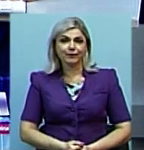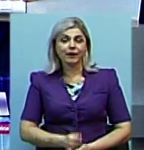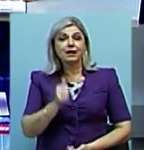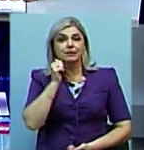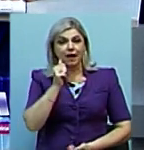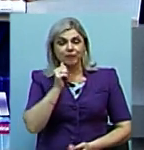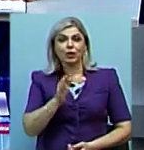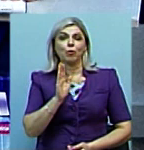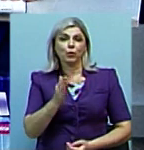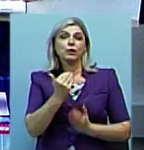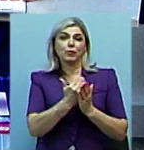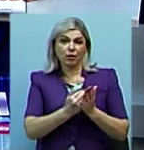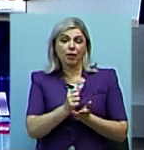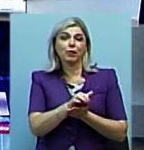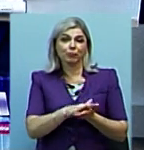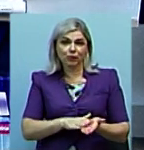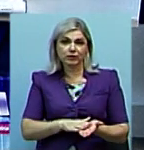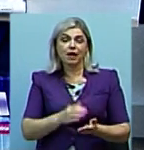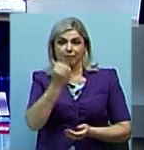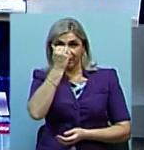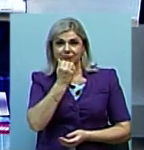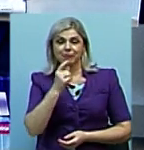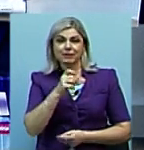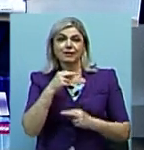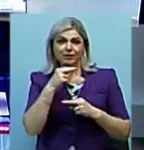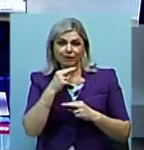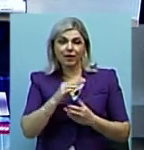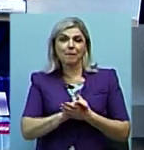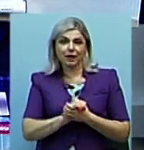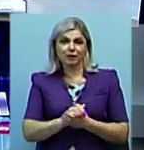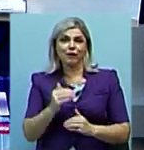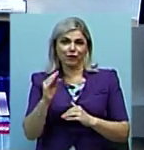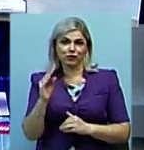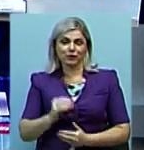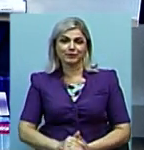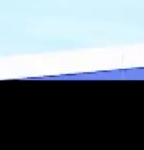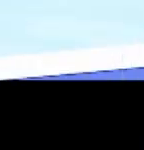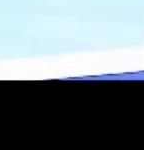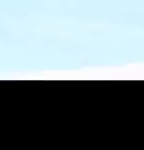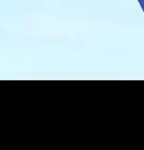зустрічаєте мою колегу Вікторію Чернявську. Дякую за довіру і мирного вам вечора.